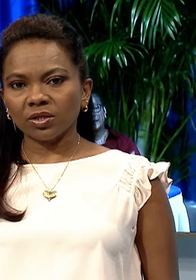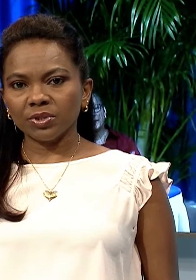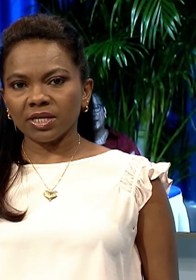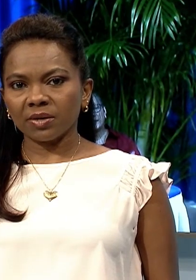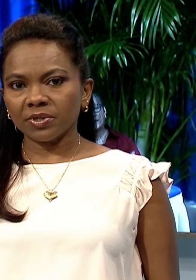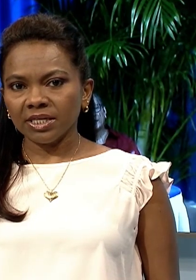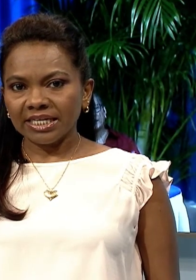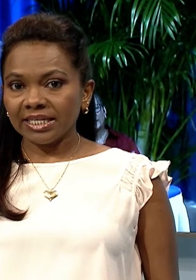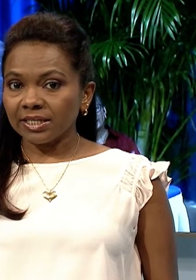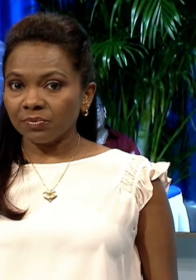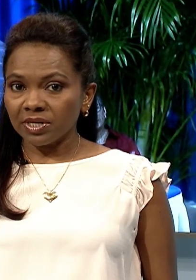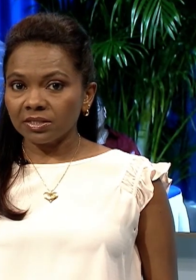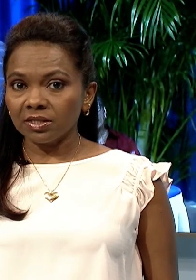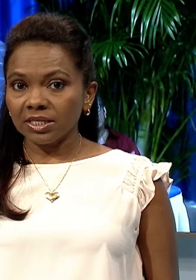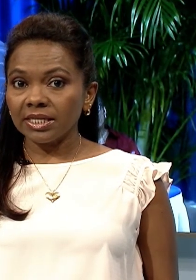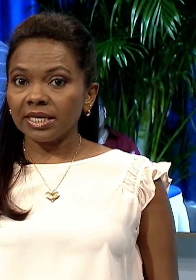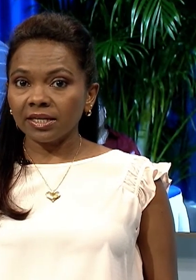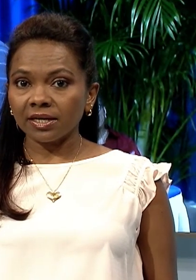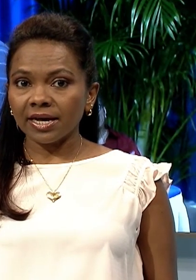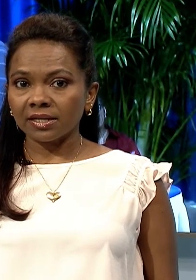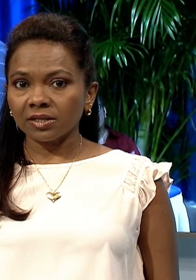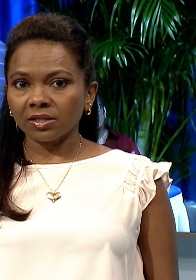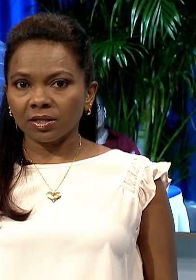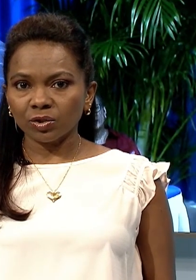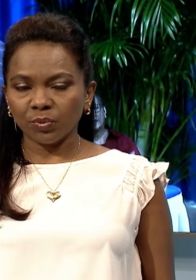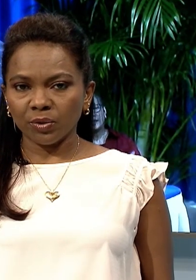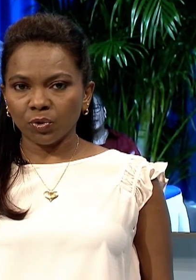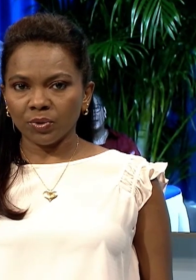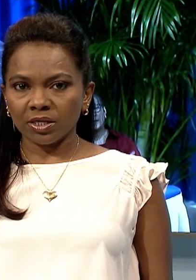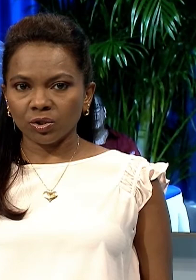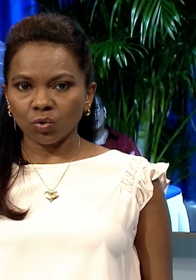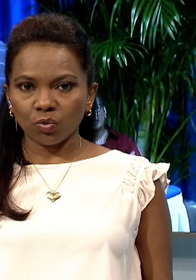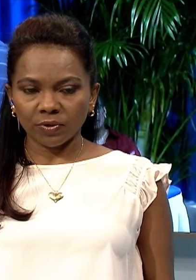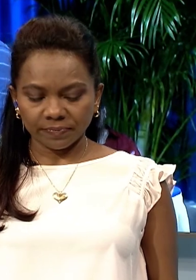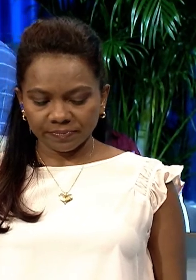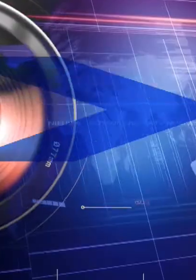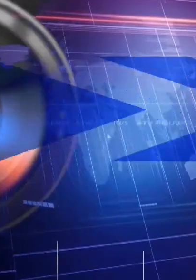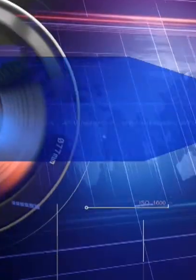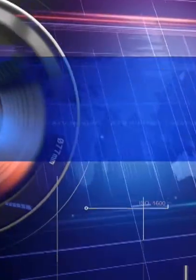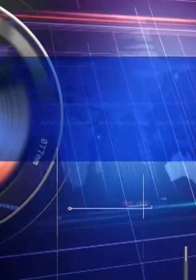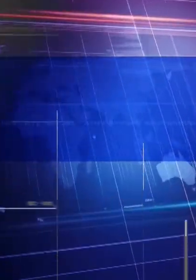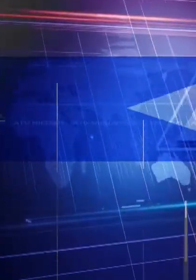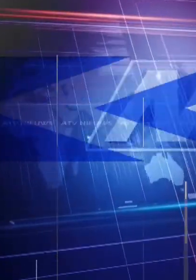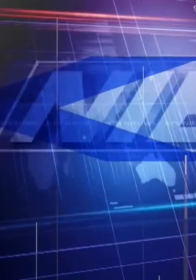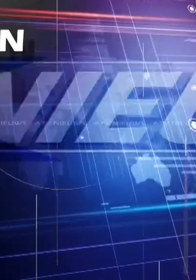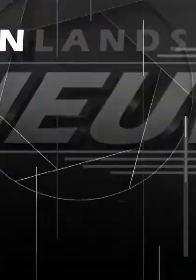zo goed mogelijk te beschermen tegen mensen die illegaal het land binnen proberen te komen.